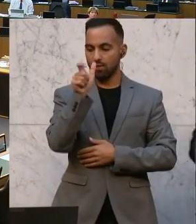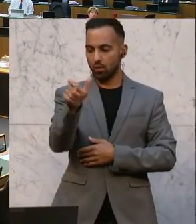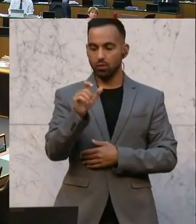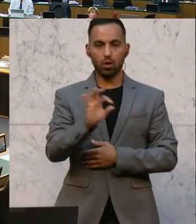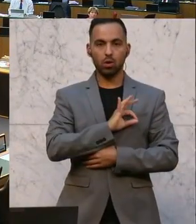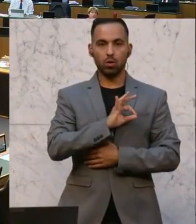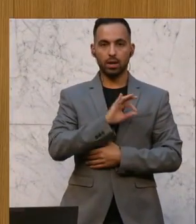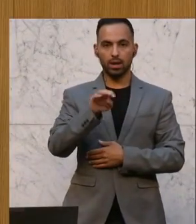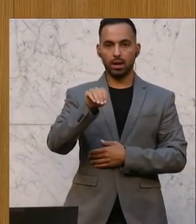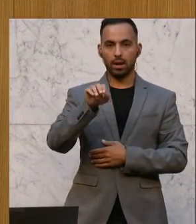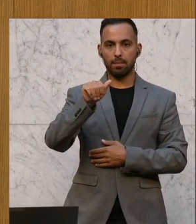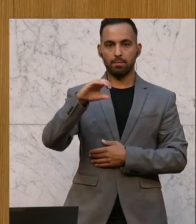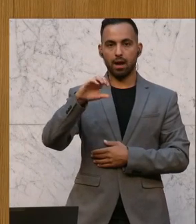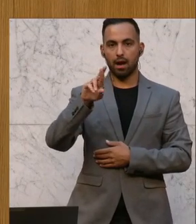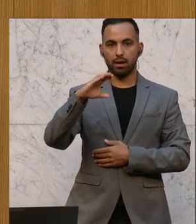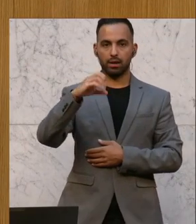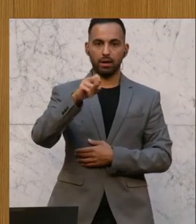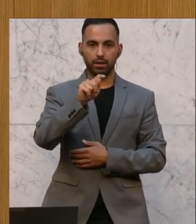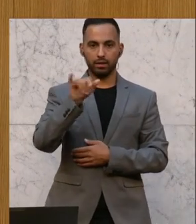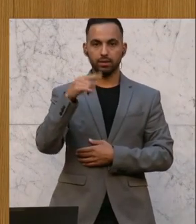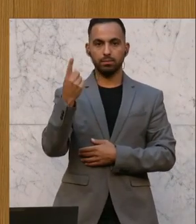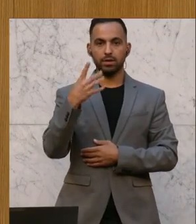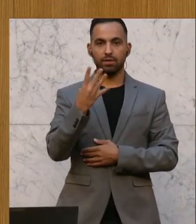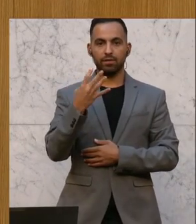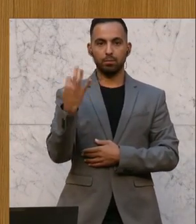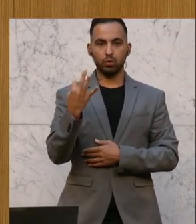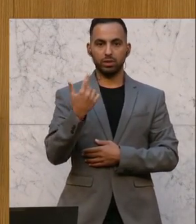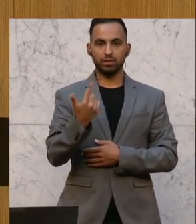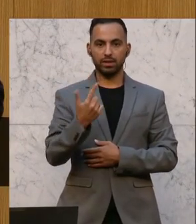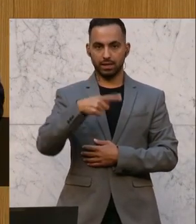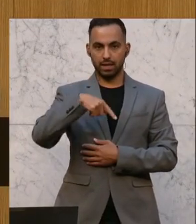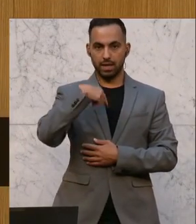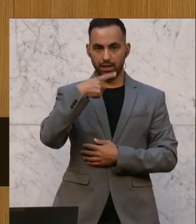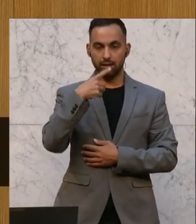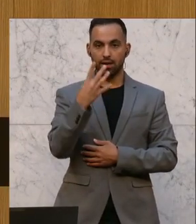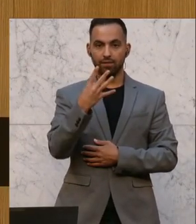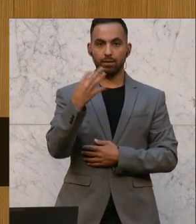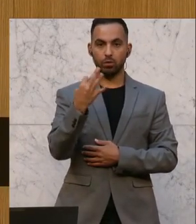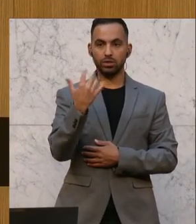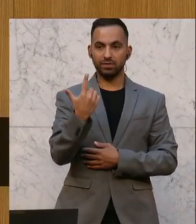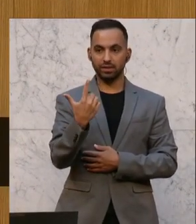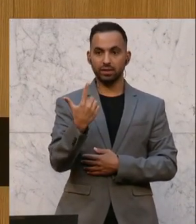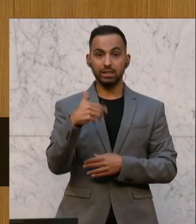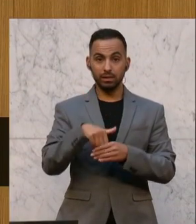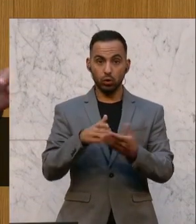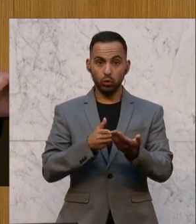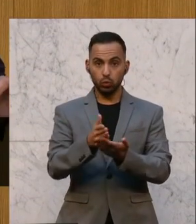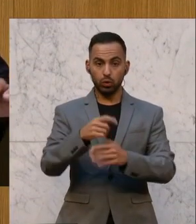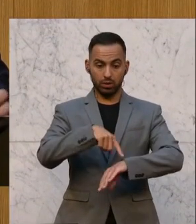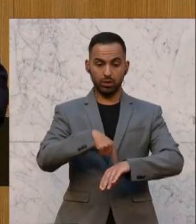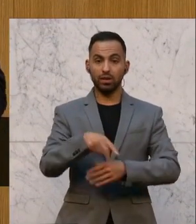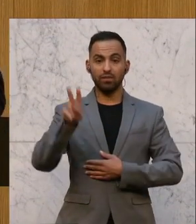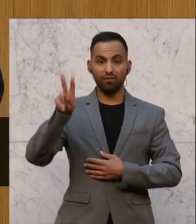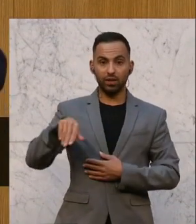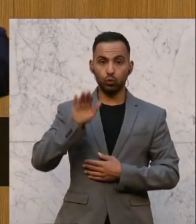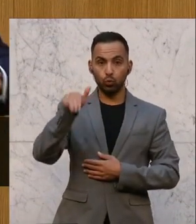Machetti. Kollege Machetti hat 4 Minuten 20 geredet. Von den 4 Minuten 20 hat er 4 Minuten 20 über Wien geredet und